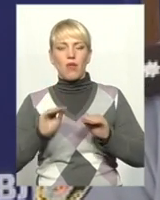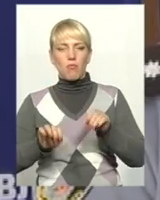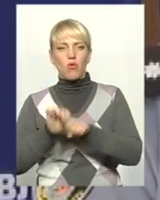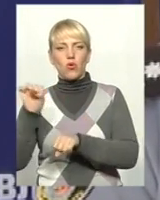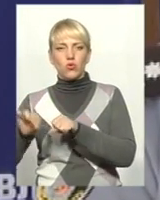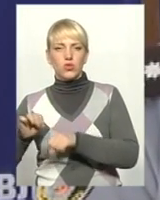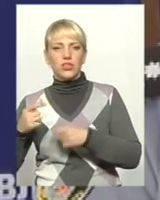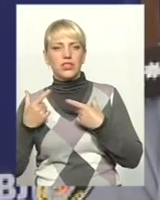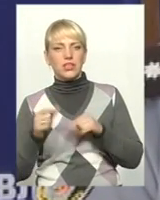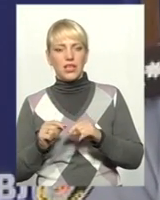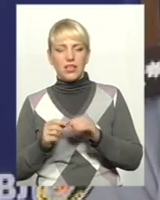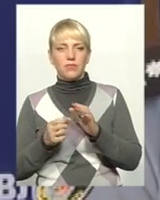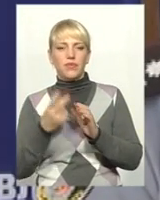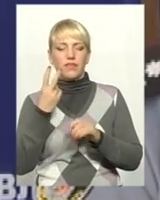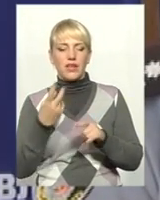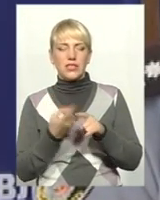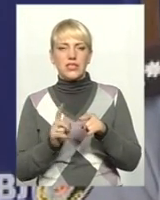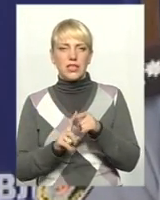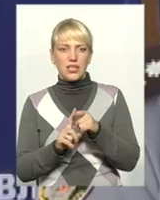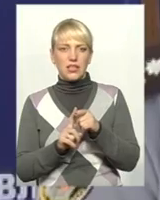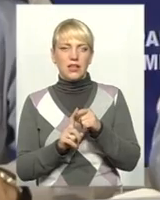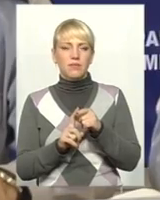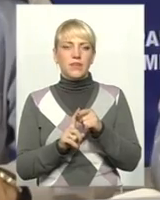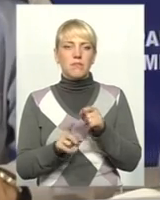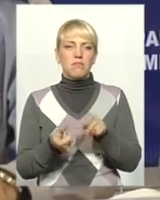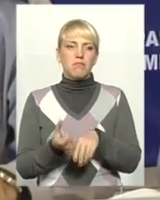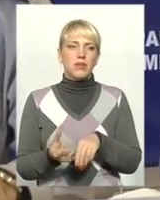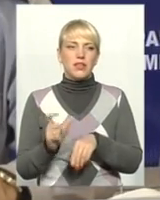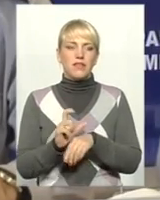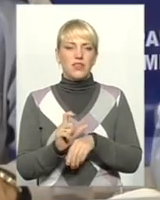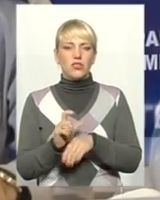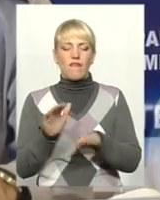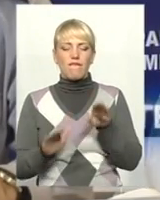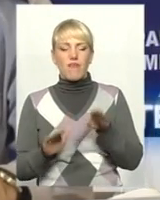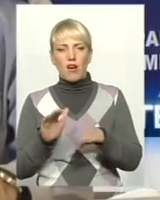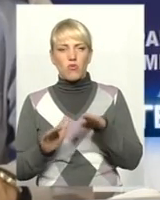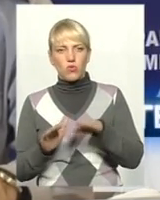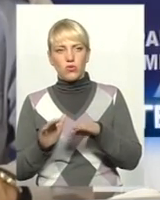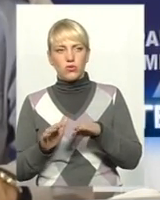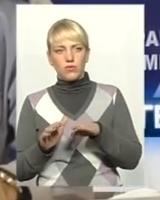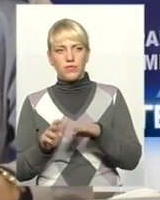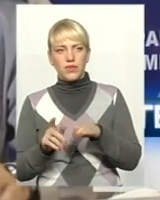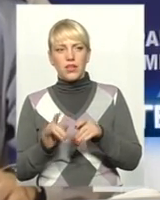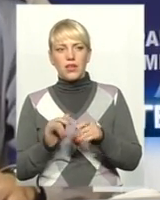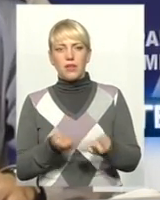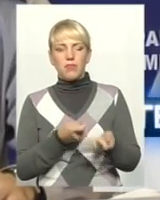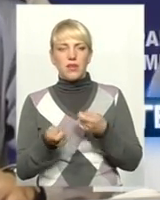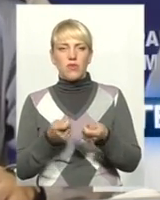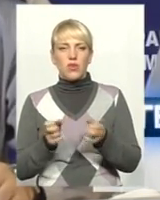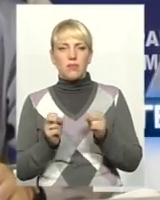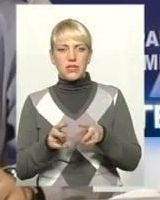порушень, з яких два, які перевищують ваговий режим, в тому числі перевозячи небезпечні